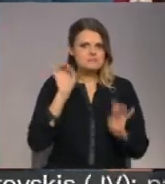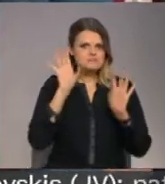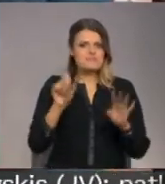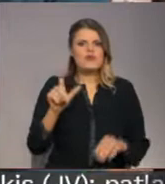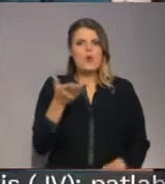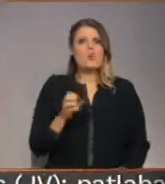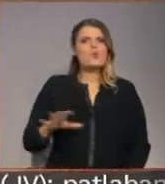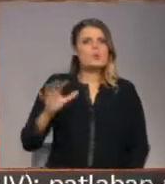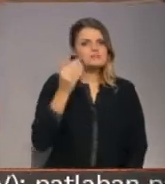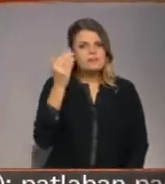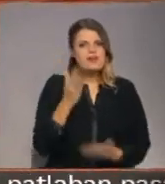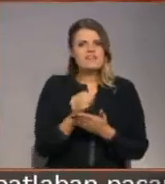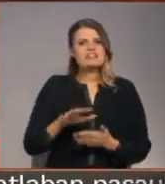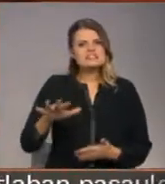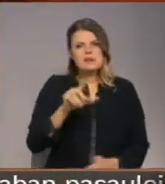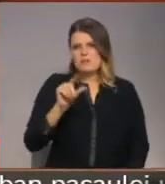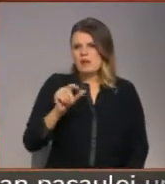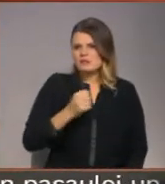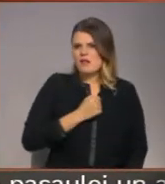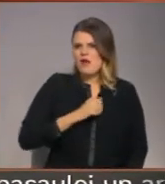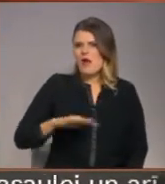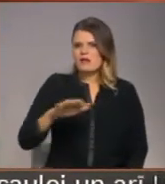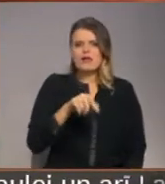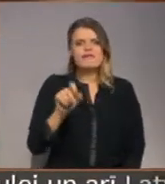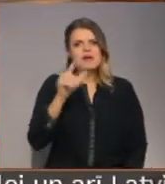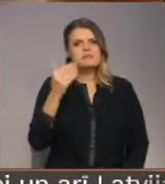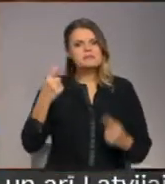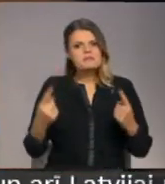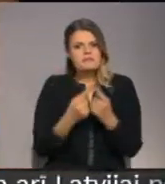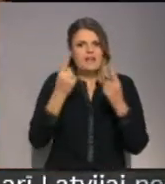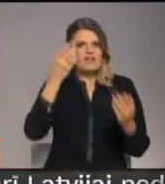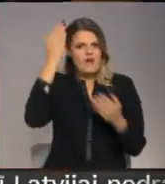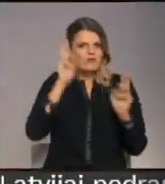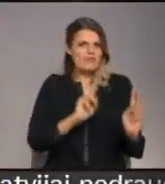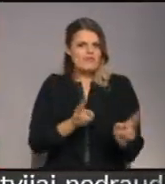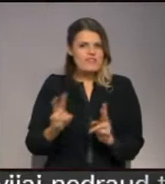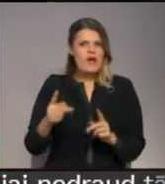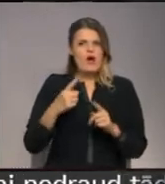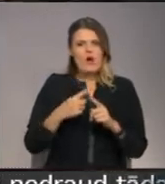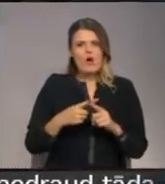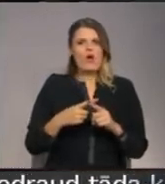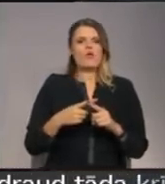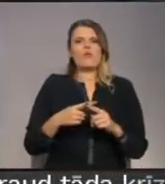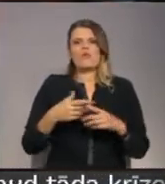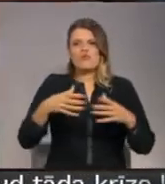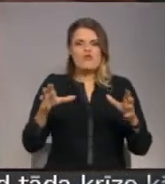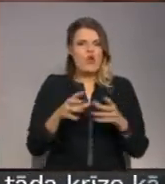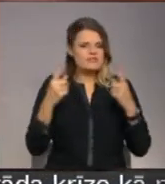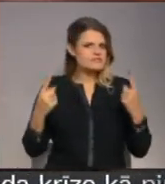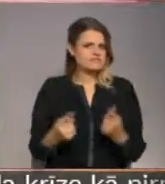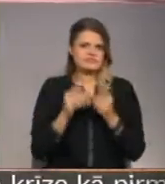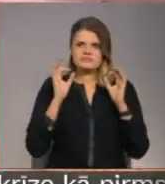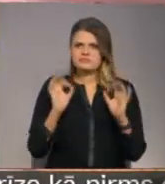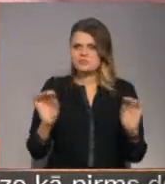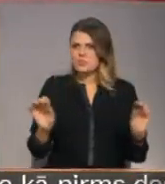ir Kurzemē un Vidzemē, mazāk Latgalē. Cītara ir vairāk piemērota lustīgiem dančiem un kuplina jebkura folkloras kolektīva